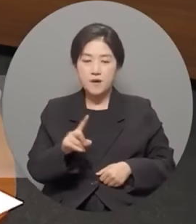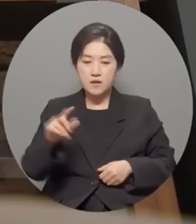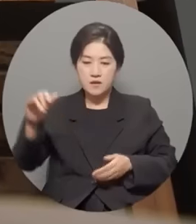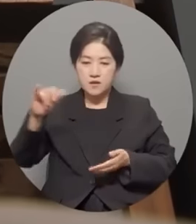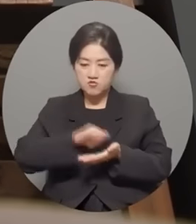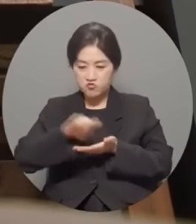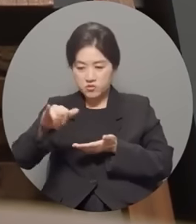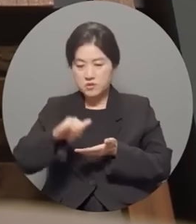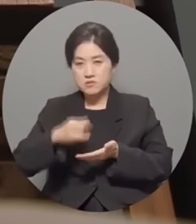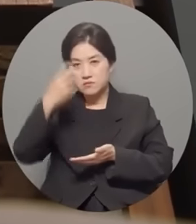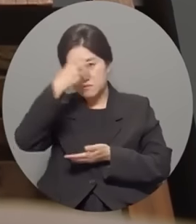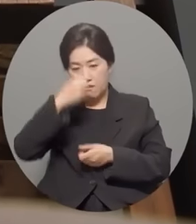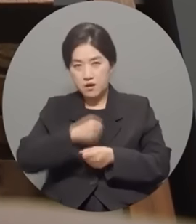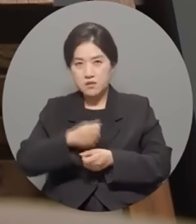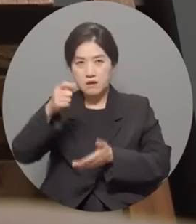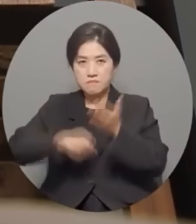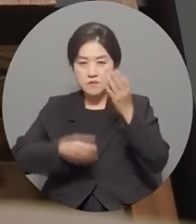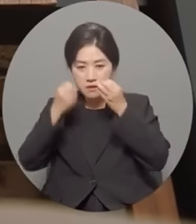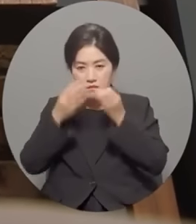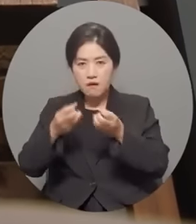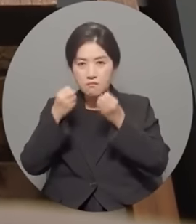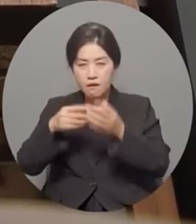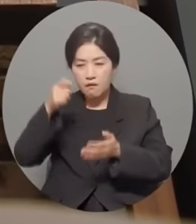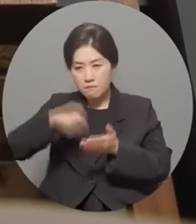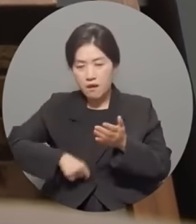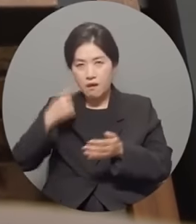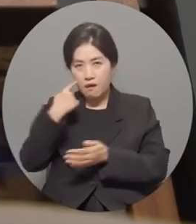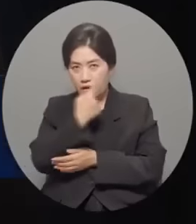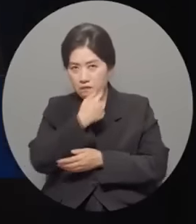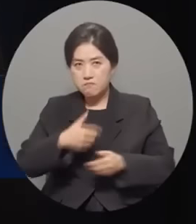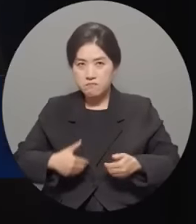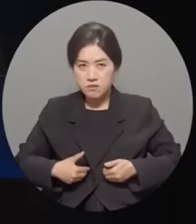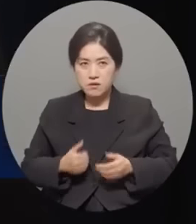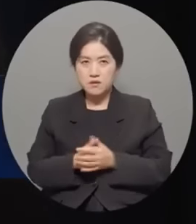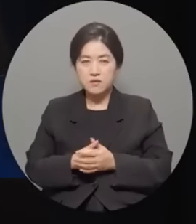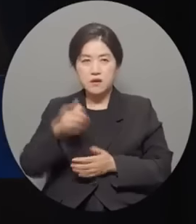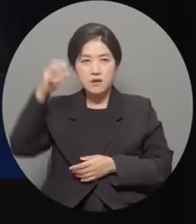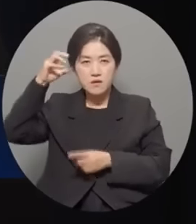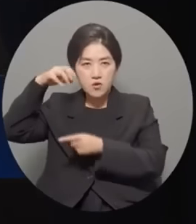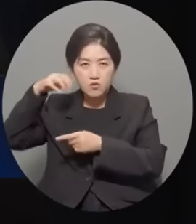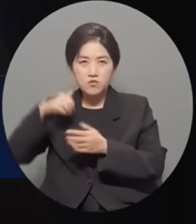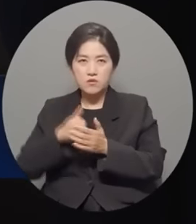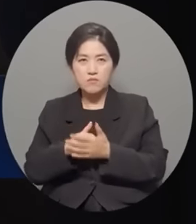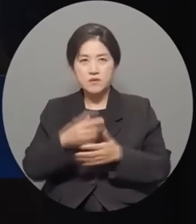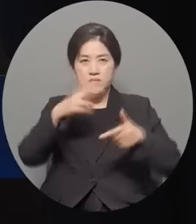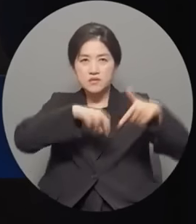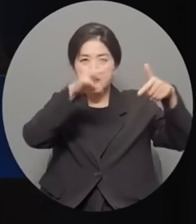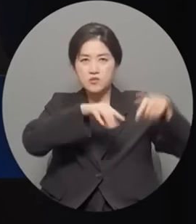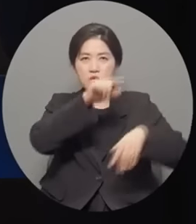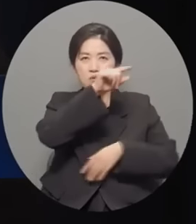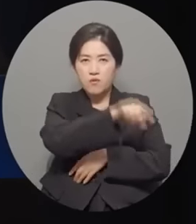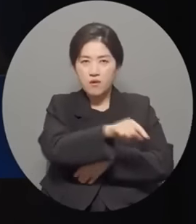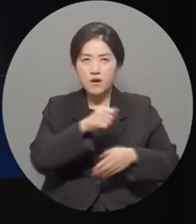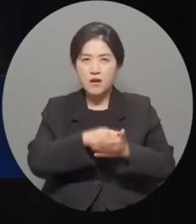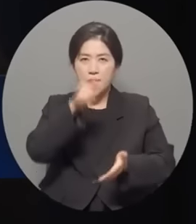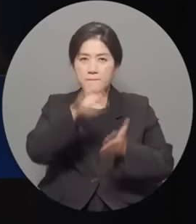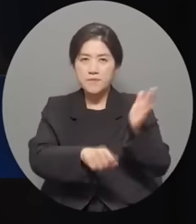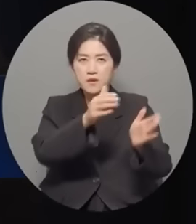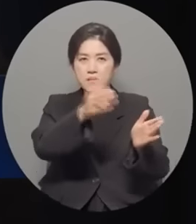사무소에 와서 비자를 갱신하는 거였습니다 농부에서 인천 리까지 가서 비자